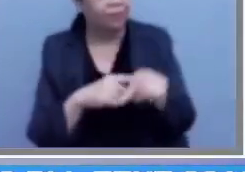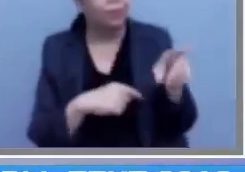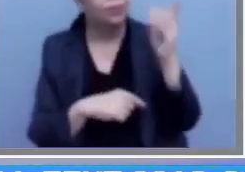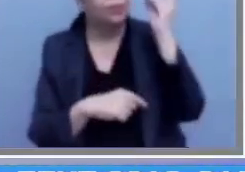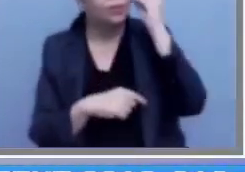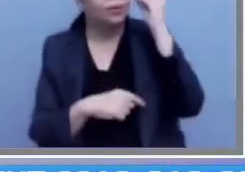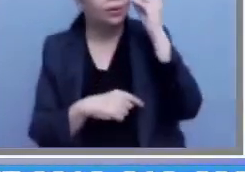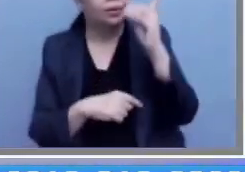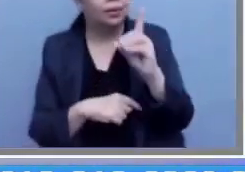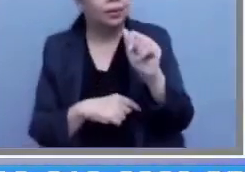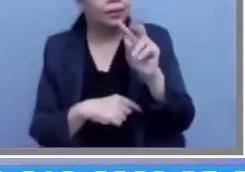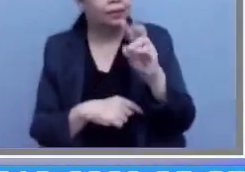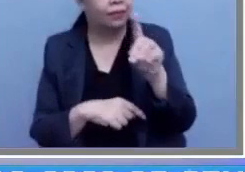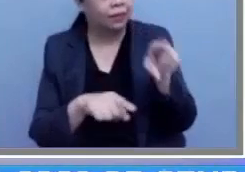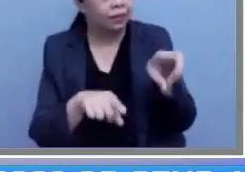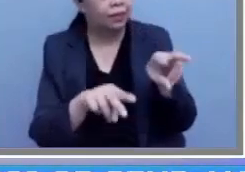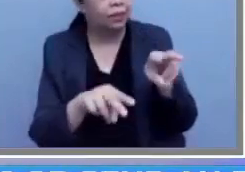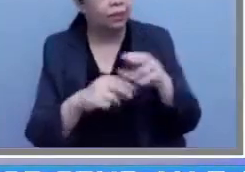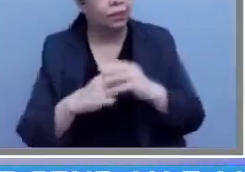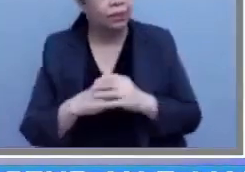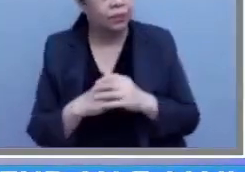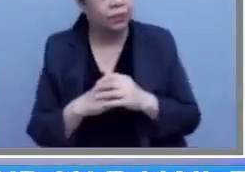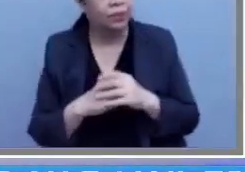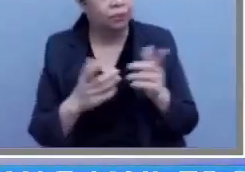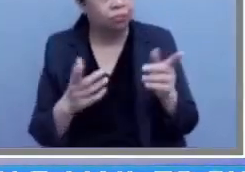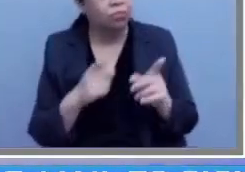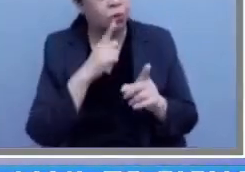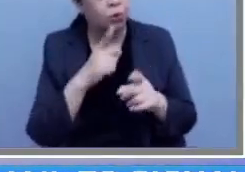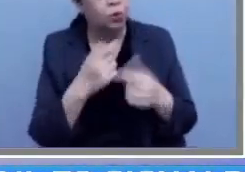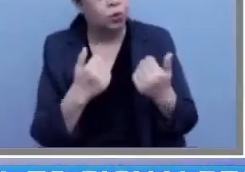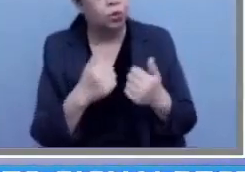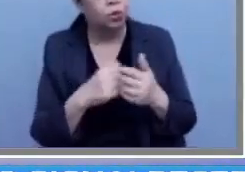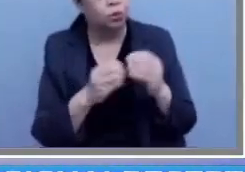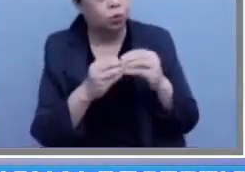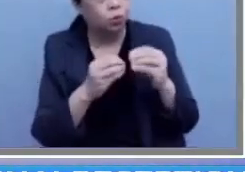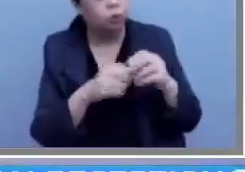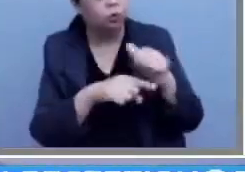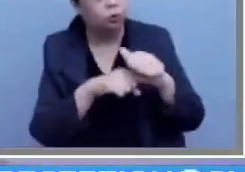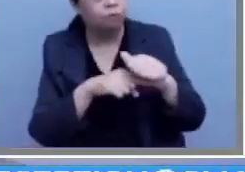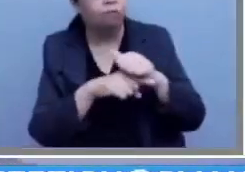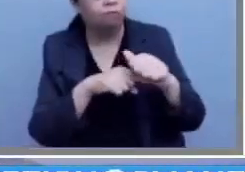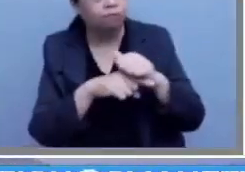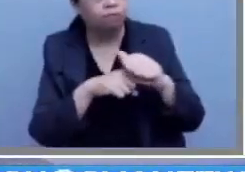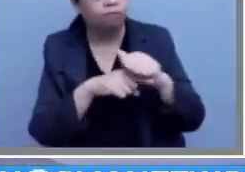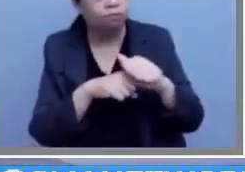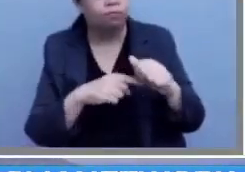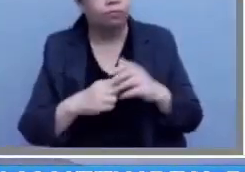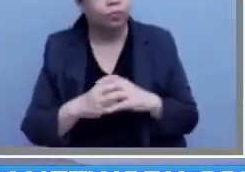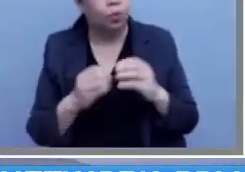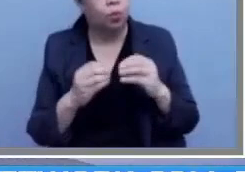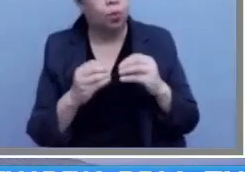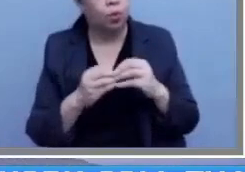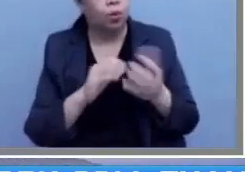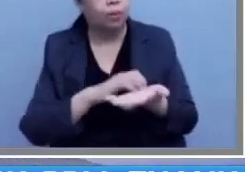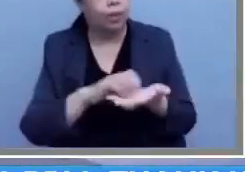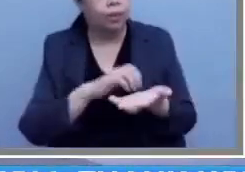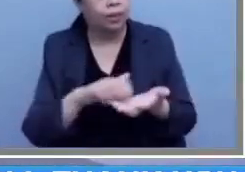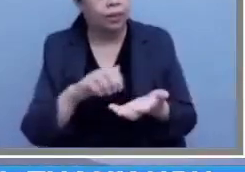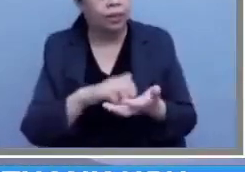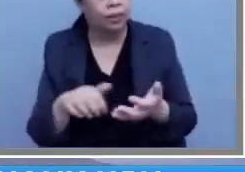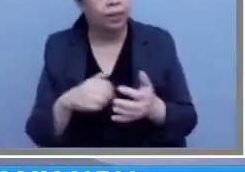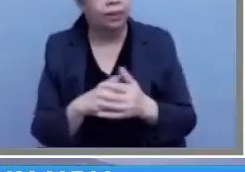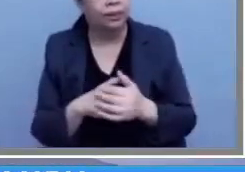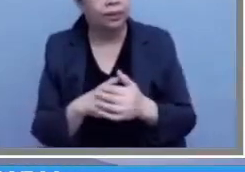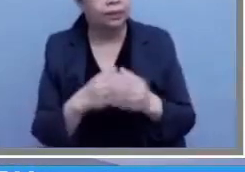David nakikita koay David will go places so hasa pa hasa so more more practice mag marami